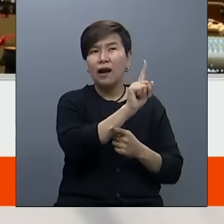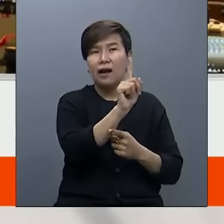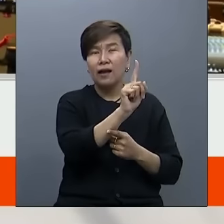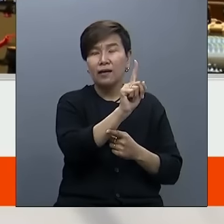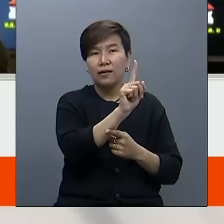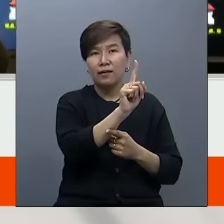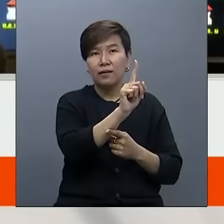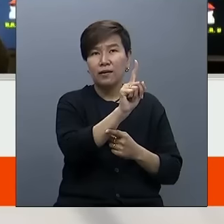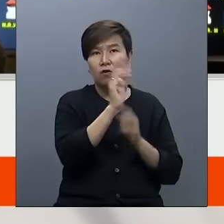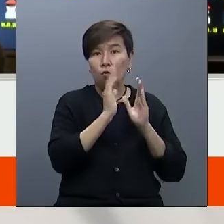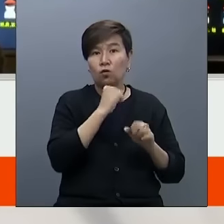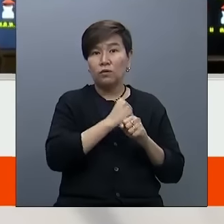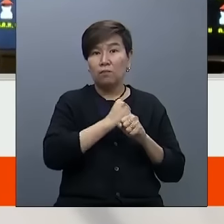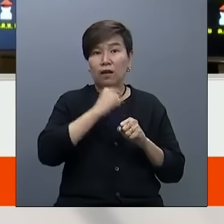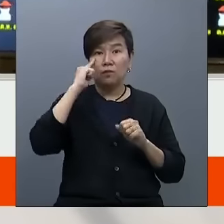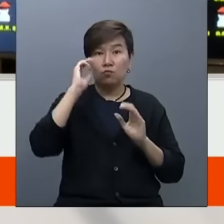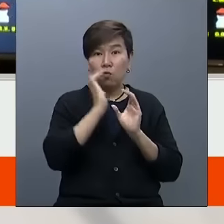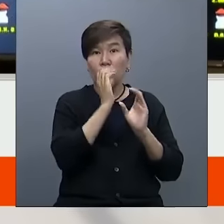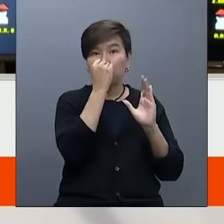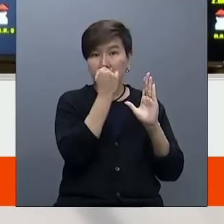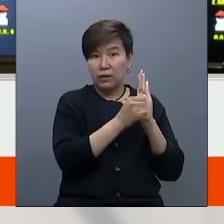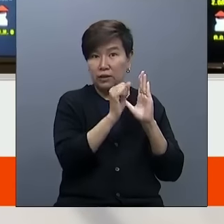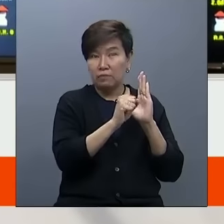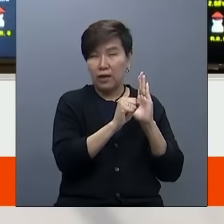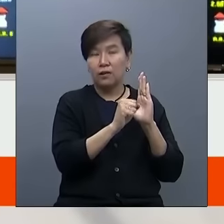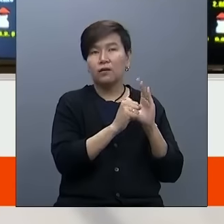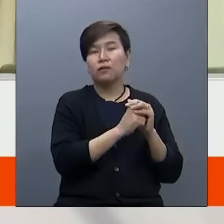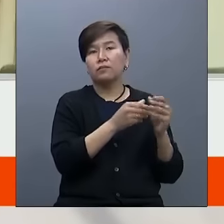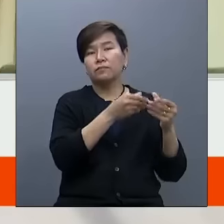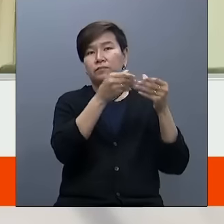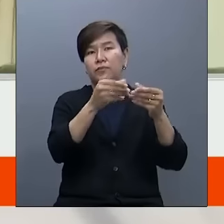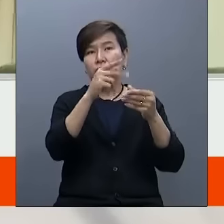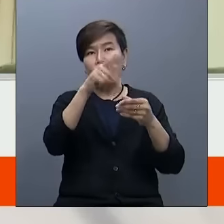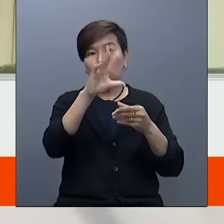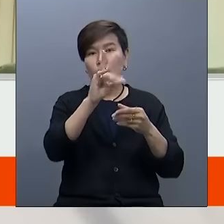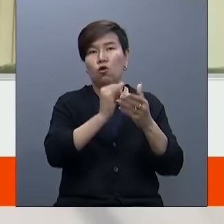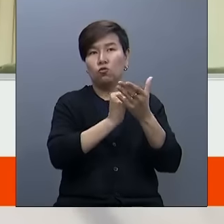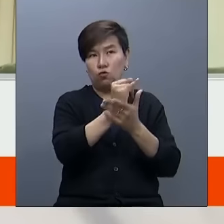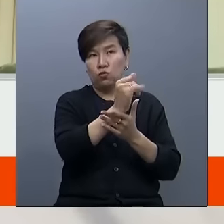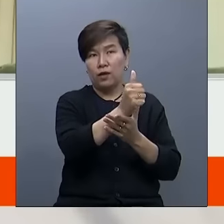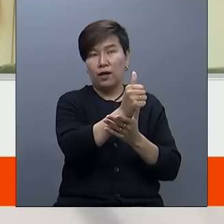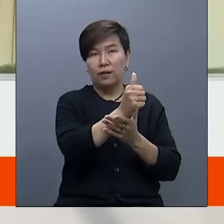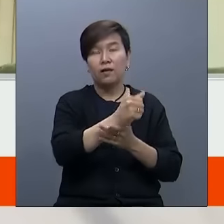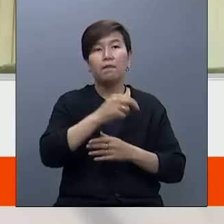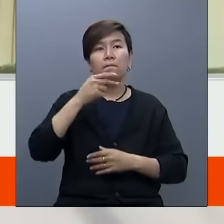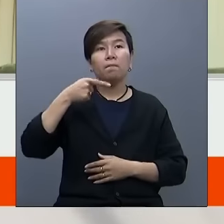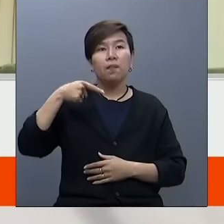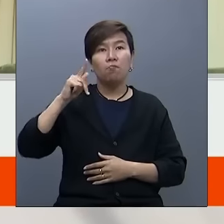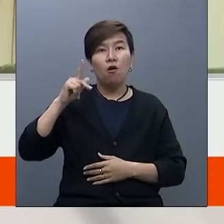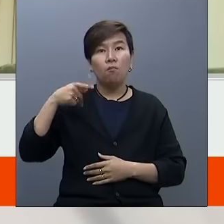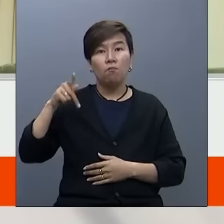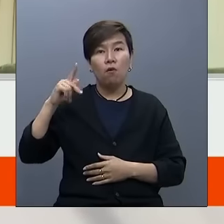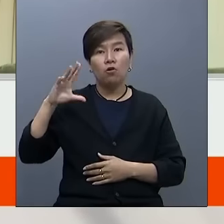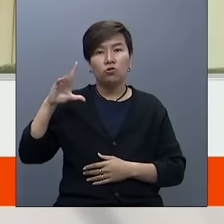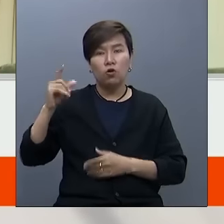ข้อหาเกี่ยวกับเจ้าพนักงาน ค่ะ ว่างั้นมันต้องไปที่ปปช.ถูกต้องแล้วซึ่งปปช.ก็มีดุลพินิจที่จะรับ